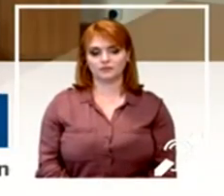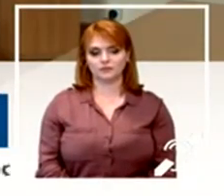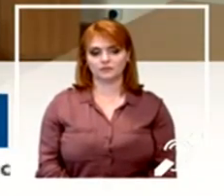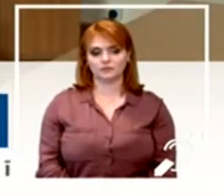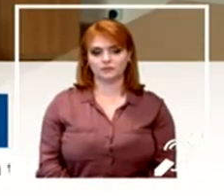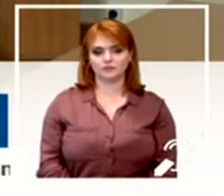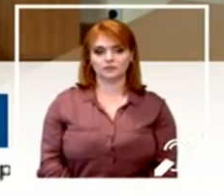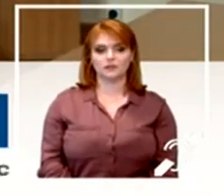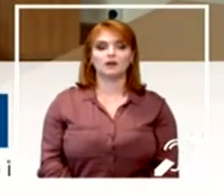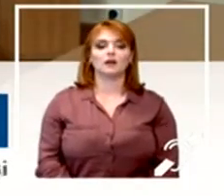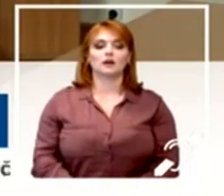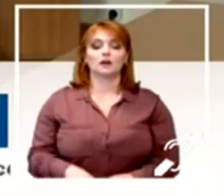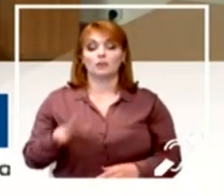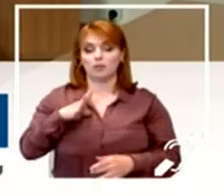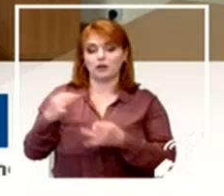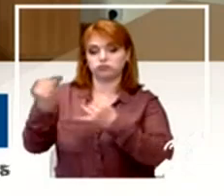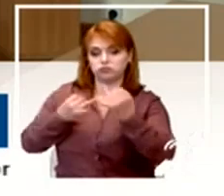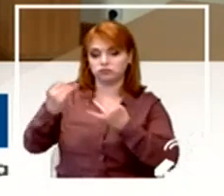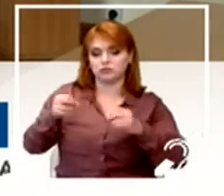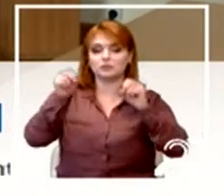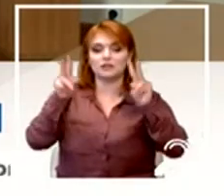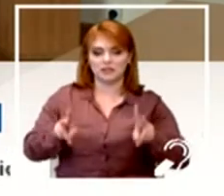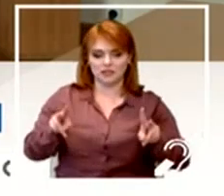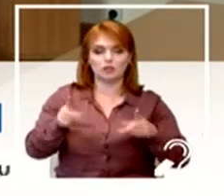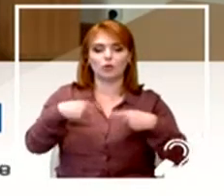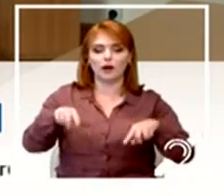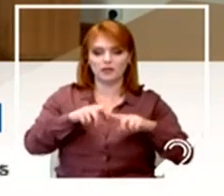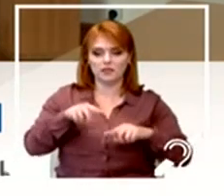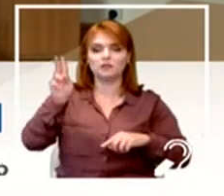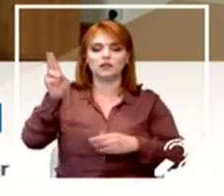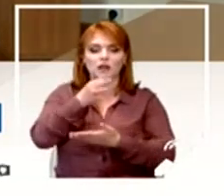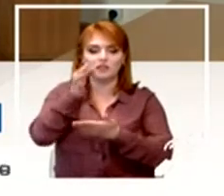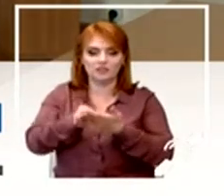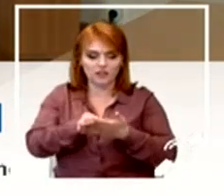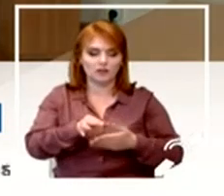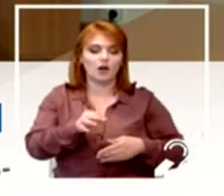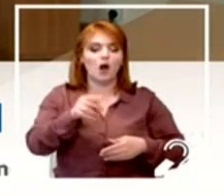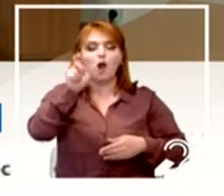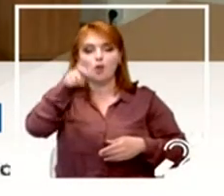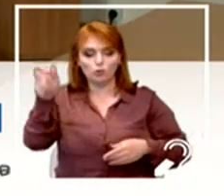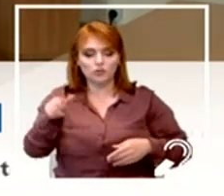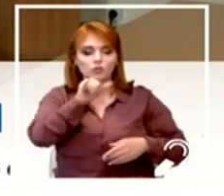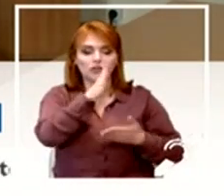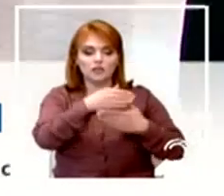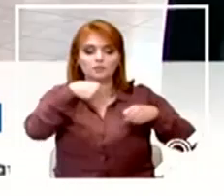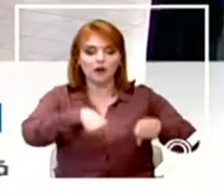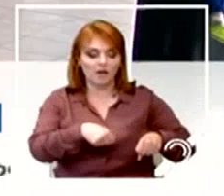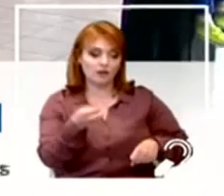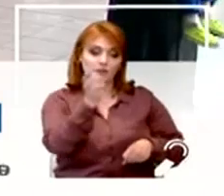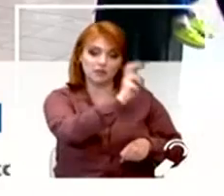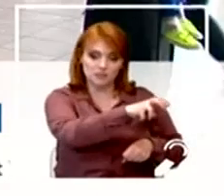Colegii mei la Autoritatea Aeronautică Civilă au emis prescripții în adresa Air Moldova în repetate rânduri. Una dintre aceste